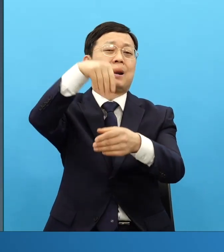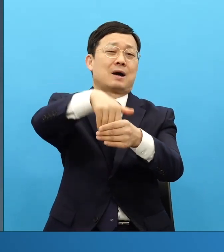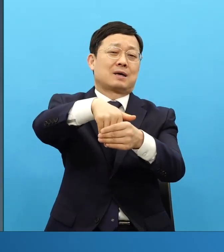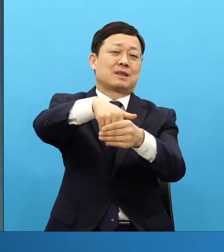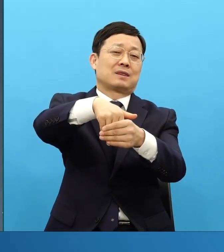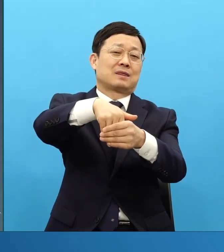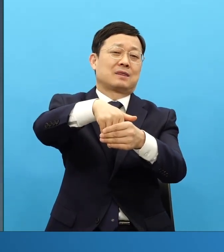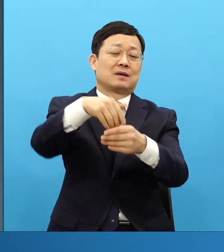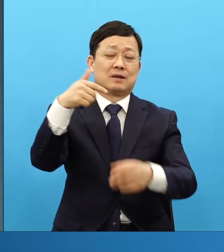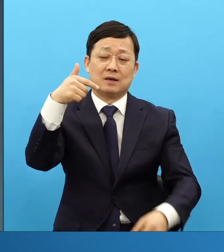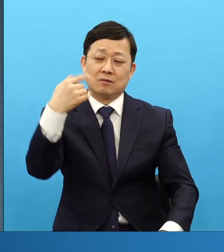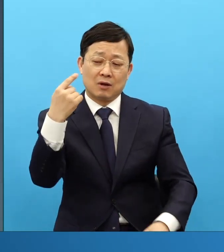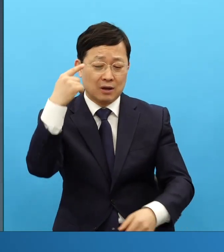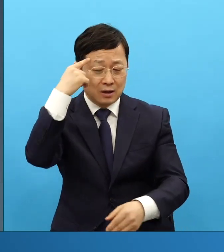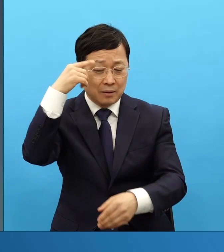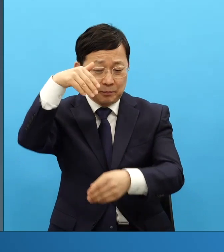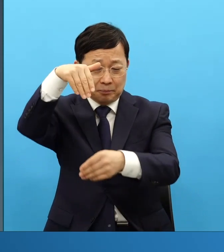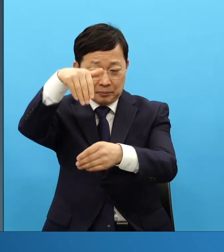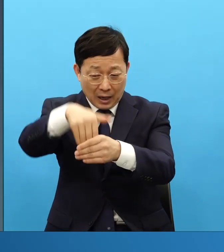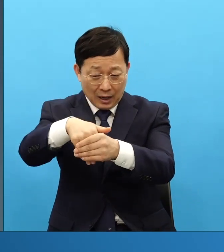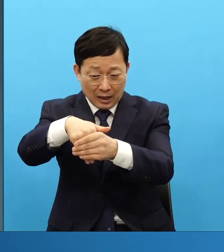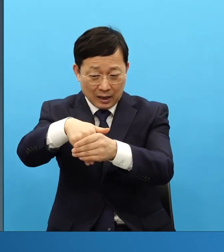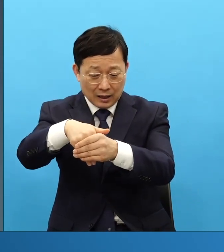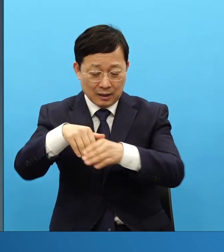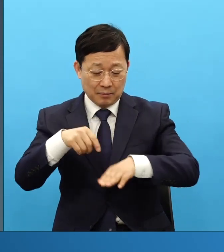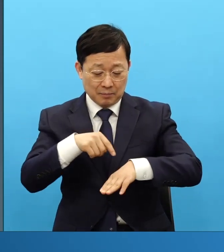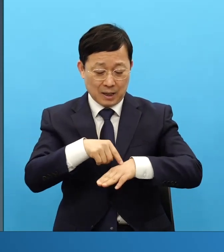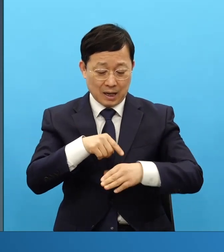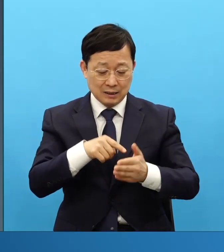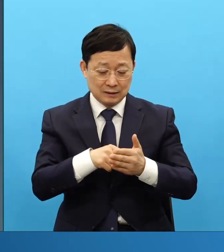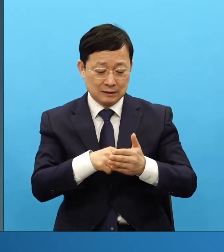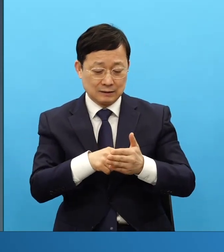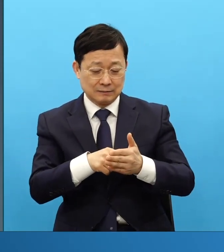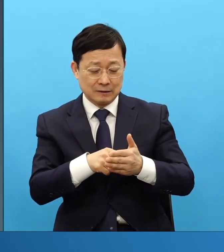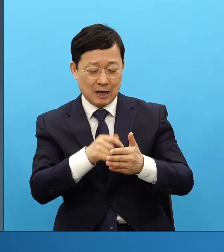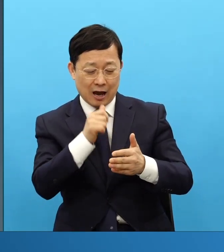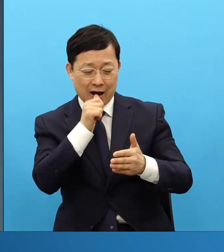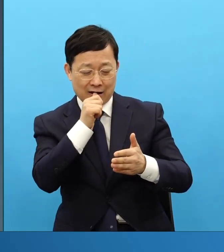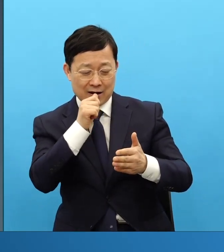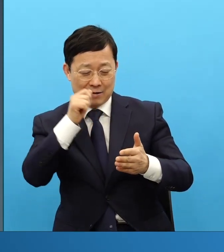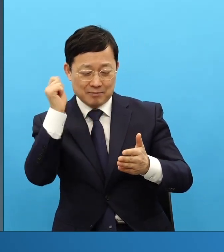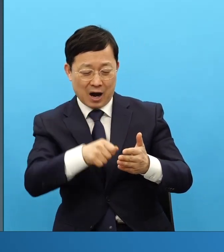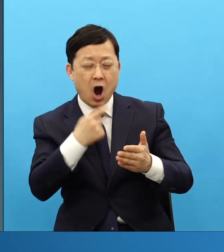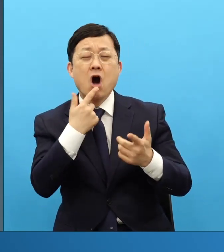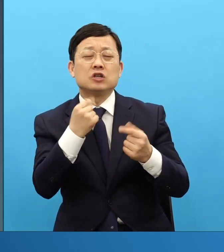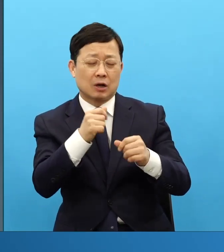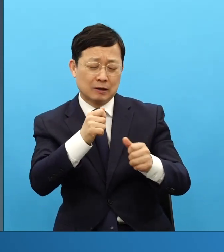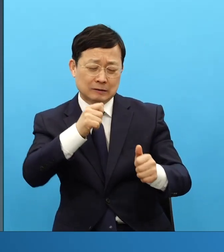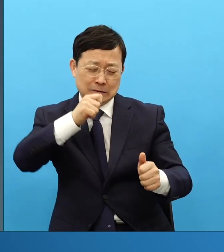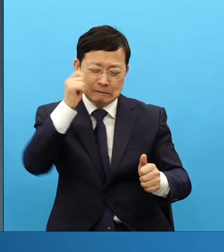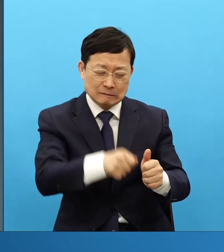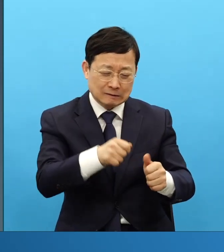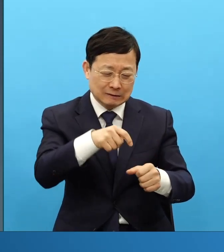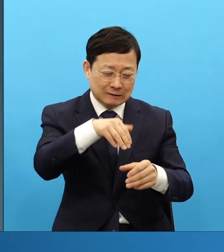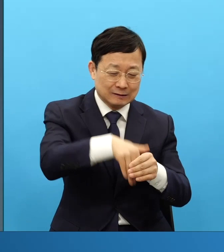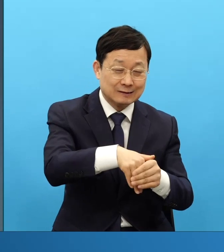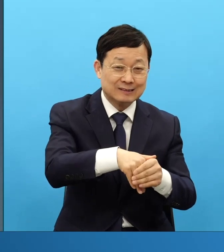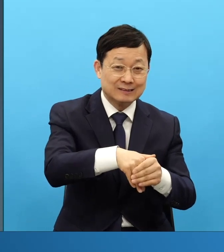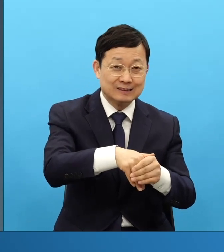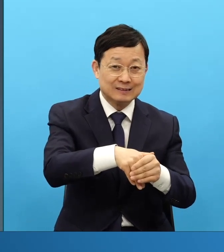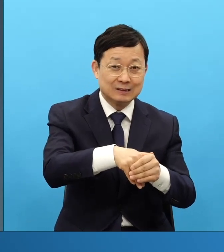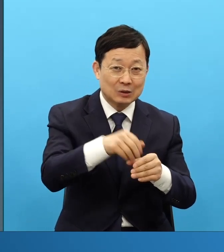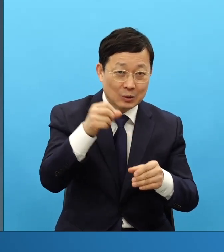뇌에 각인된 것은 그대로 또 생각에다가 마음 지시를 합니다. And what gets imprinted in your brain sends commands back down to your 그 또 heart and 돌아서